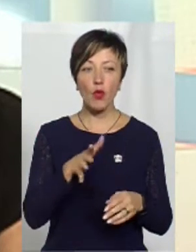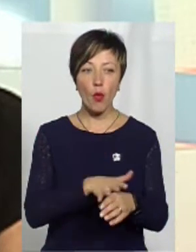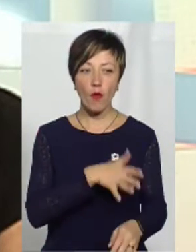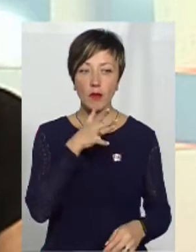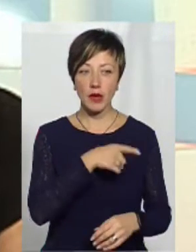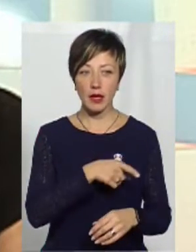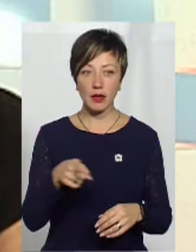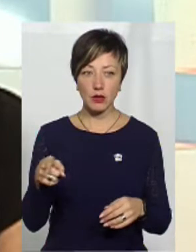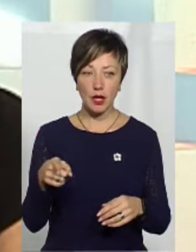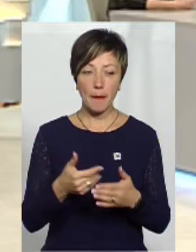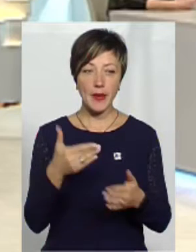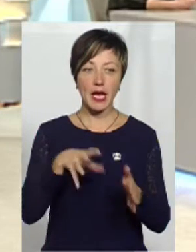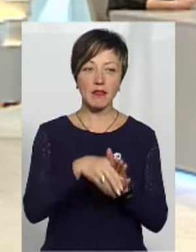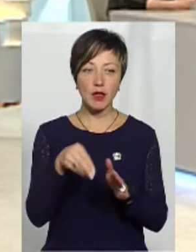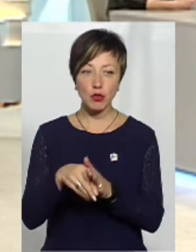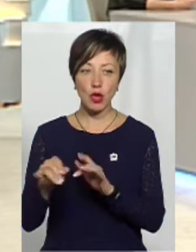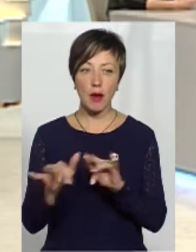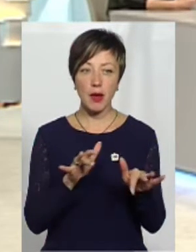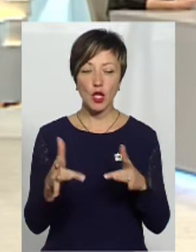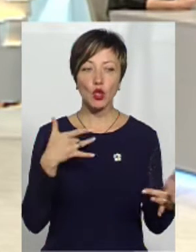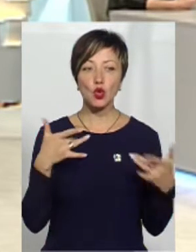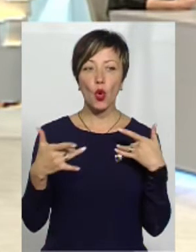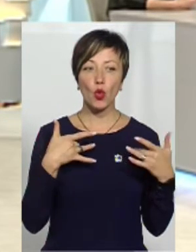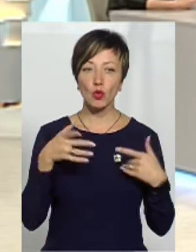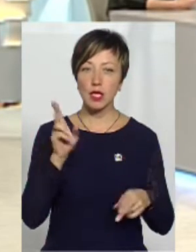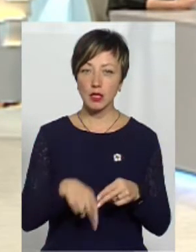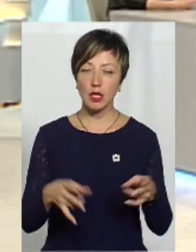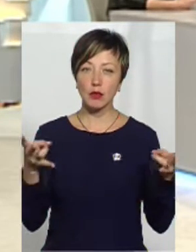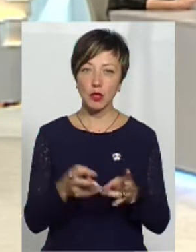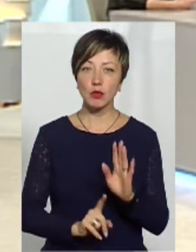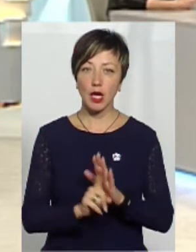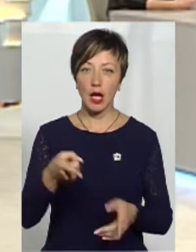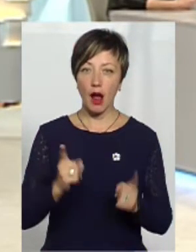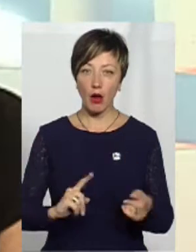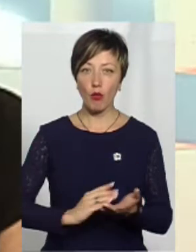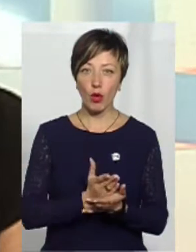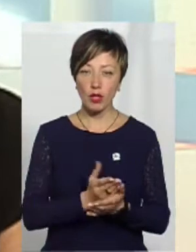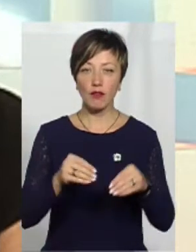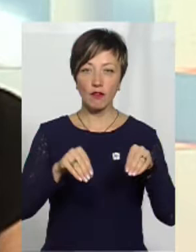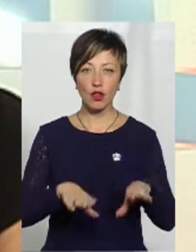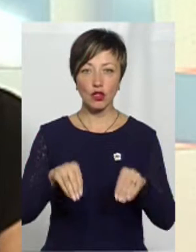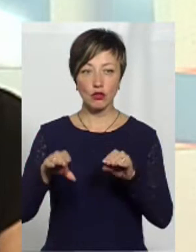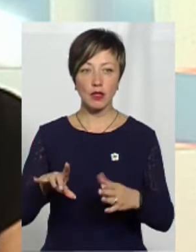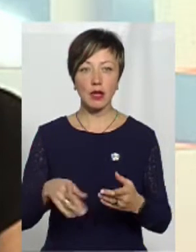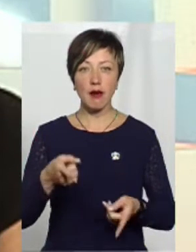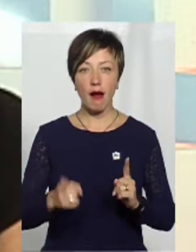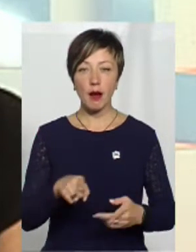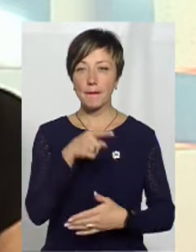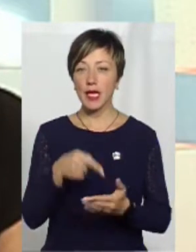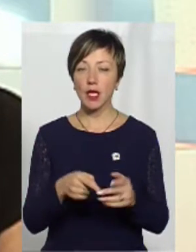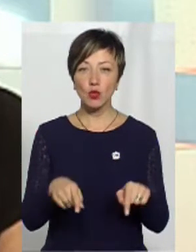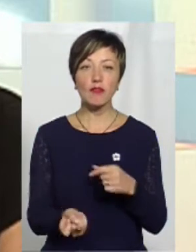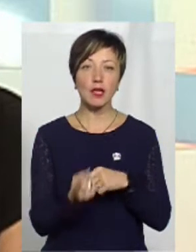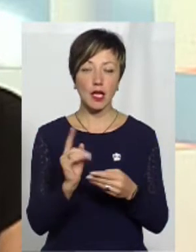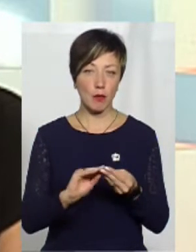при передвиборчій кампанії, тобто шоу вже закінчилося, необхідно починати реальну політику, да, і вирішувати реальні питання. І отут